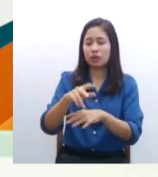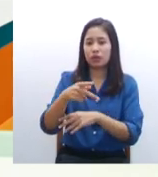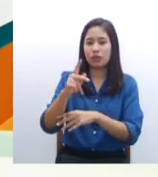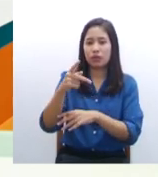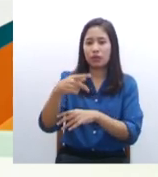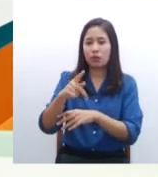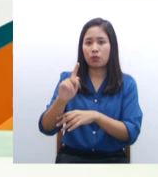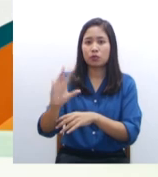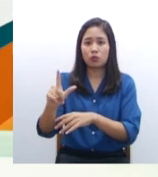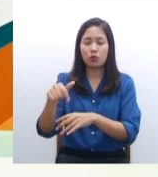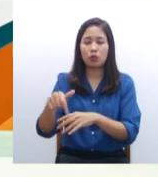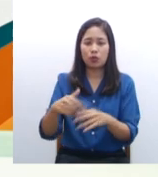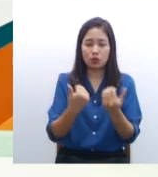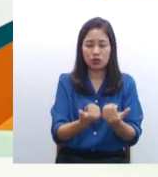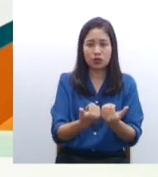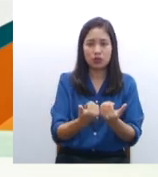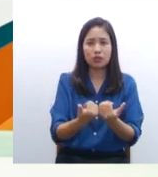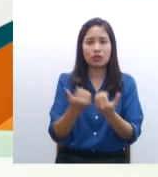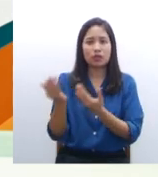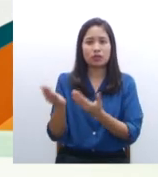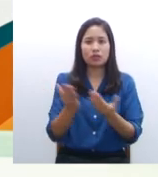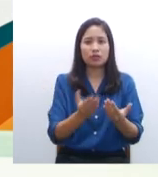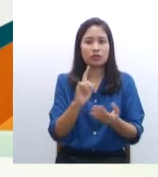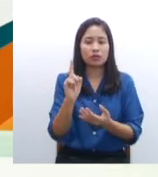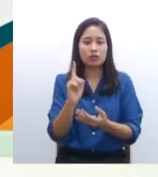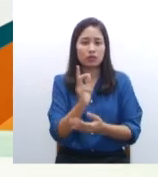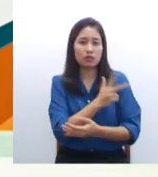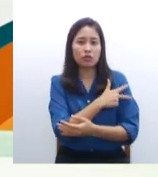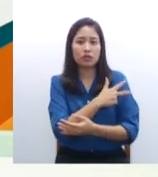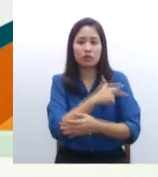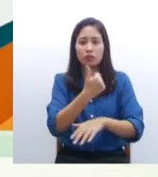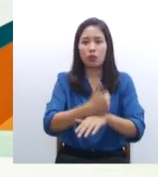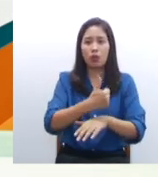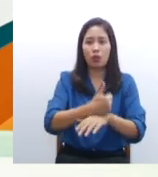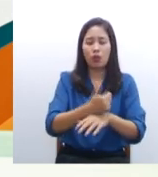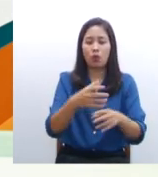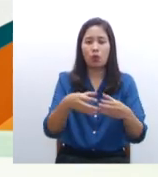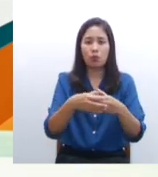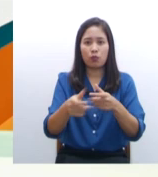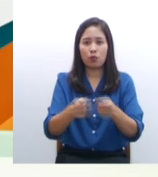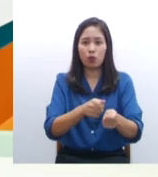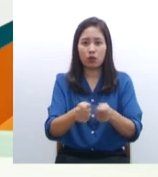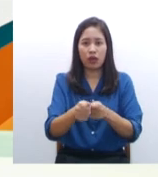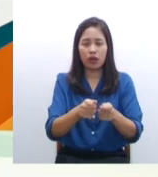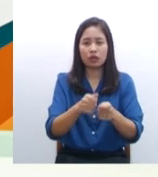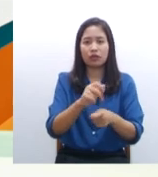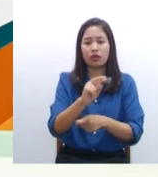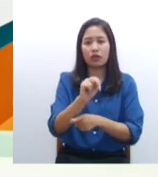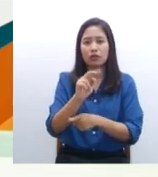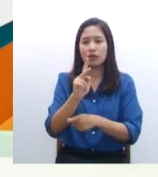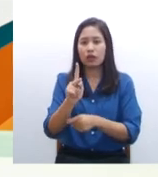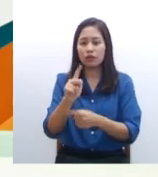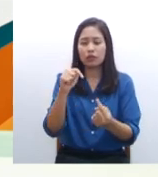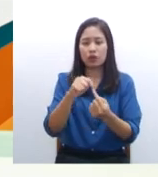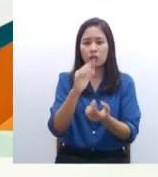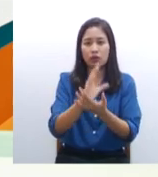ซึ่งวันนี้นะครับทางท่านดร.จักรพงษ์วงศ์อ้ายผู้อำนวยการกลุ่มบริหารทั่วไปสำนักพัฒนานวัตกรรมการจัดการศึกษ